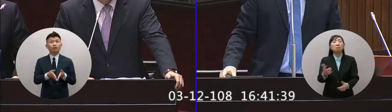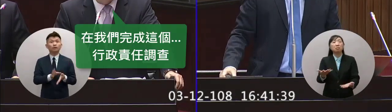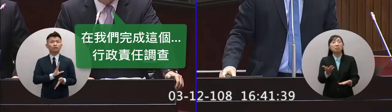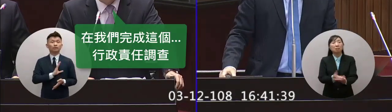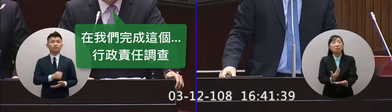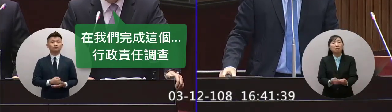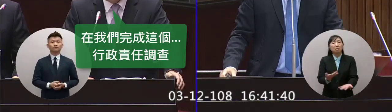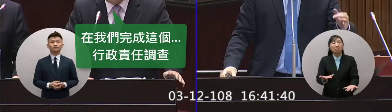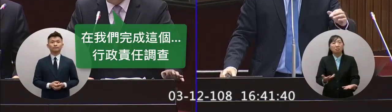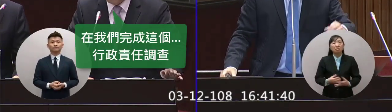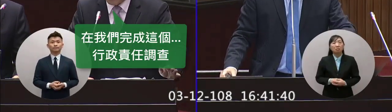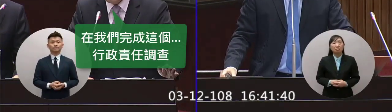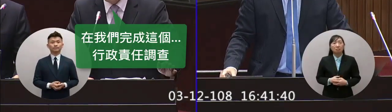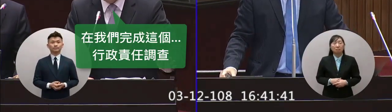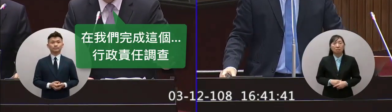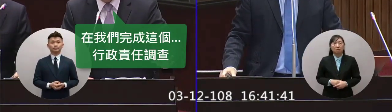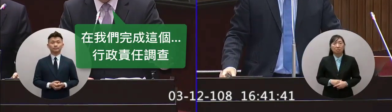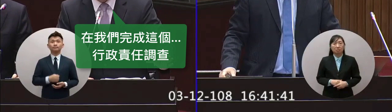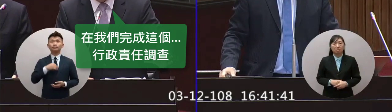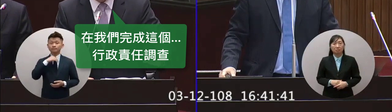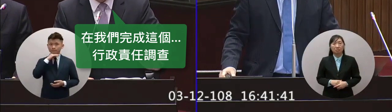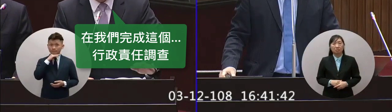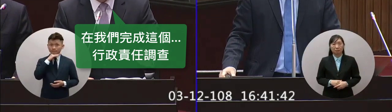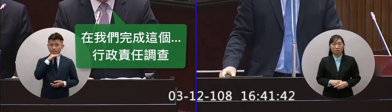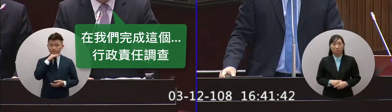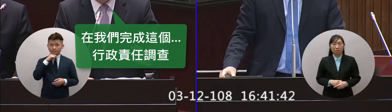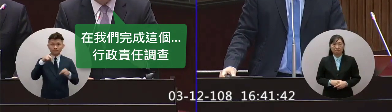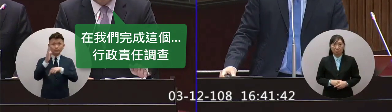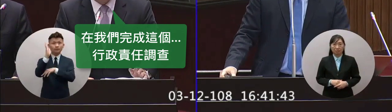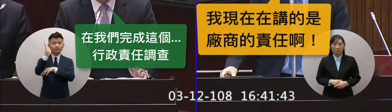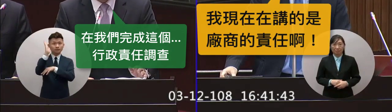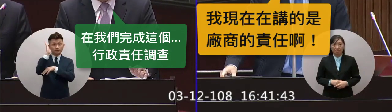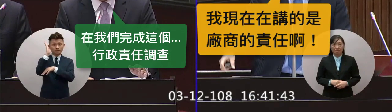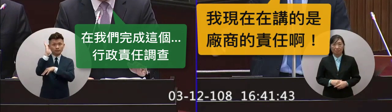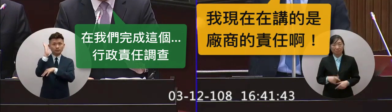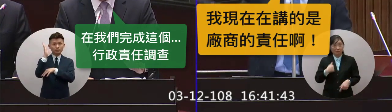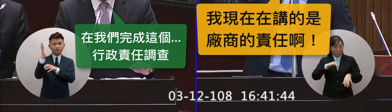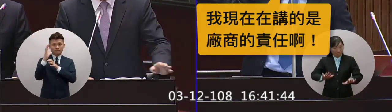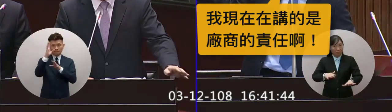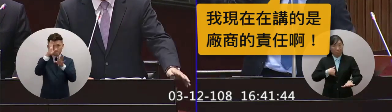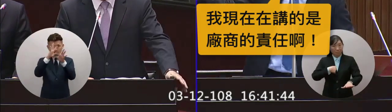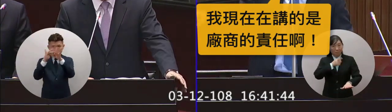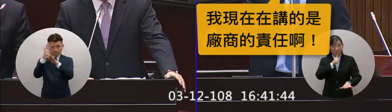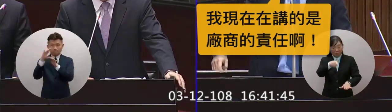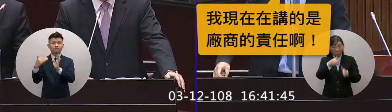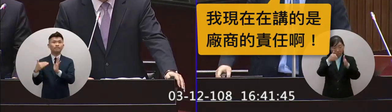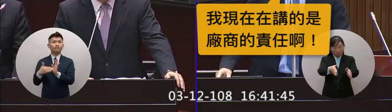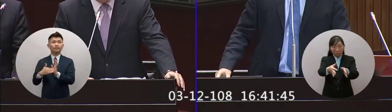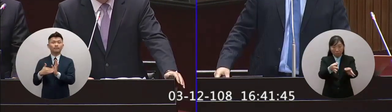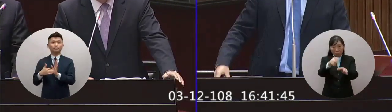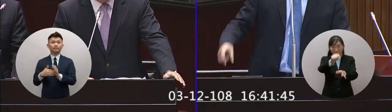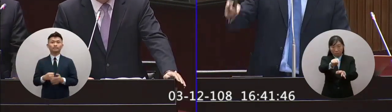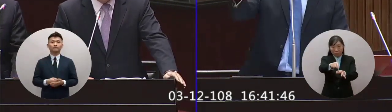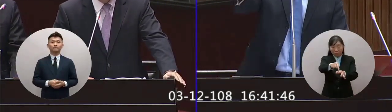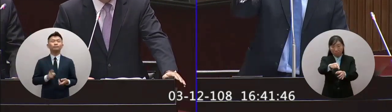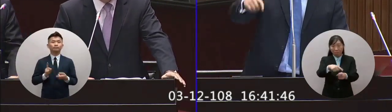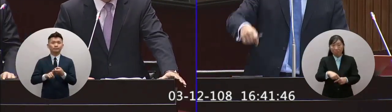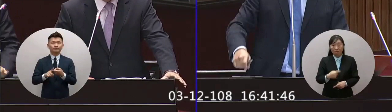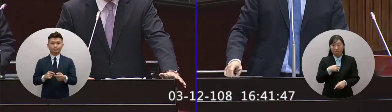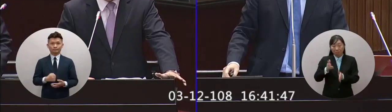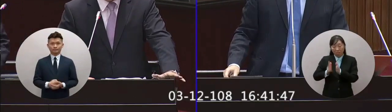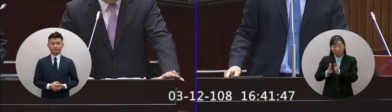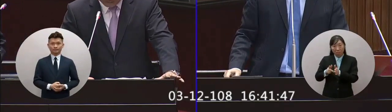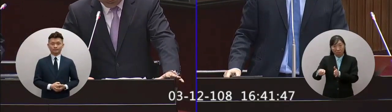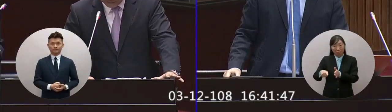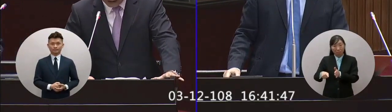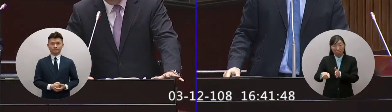任？ 在我们完成这个行政责任。 我现在在讲的是厂商的责任啊。 对， 我们现在台铁